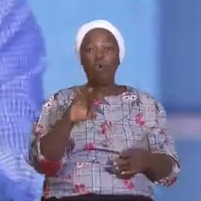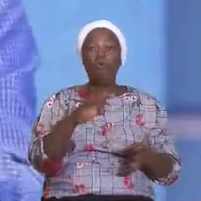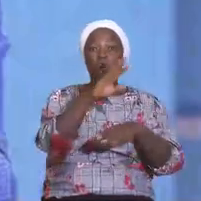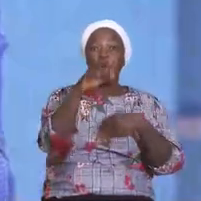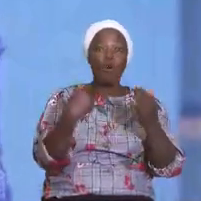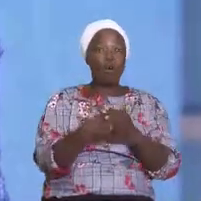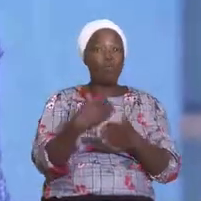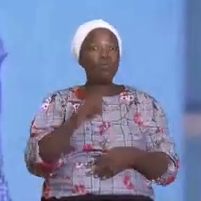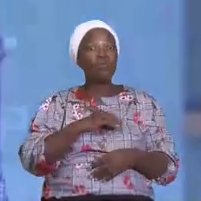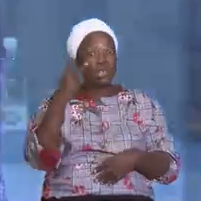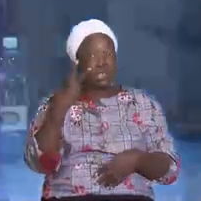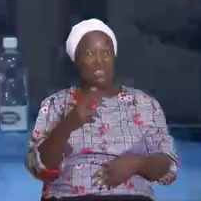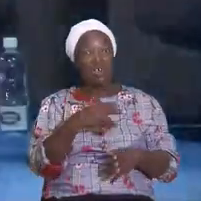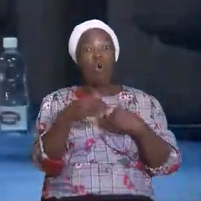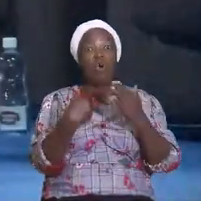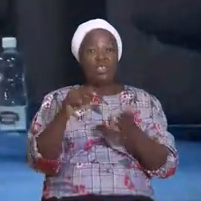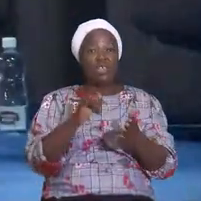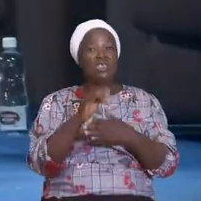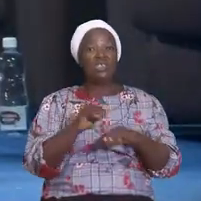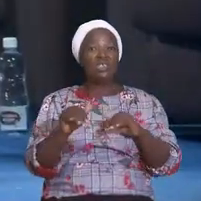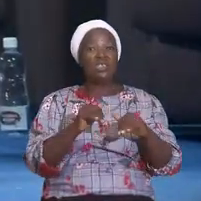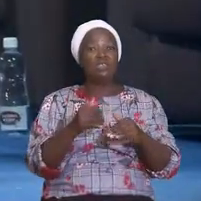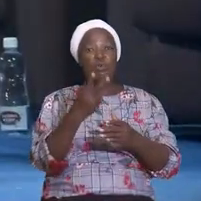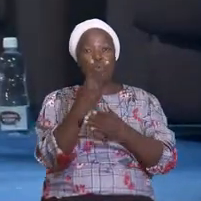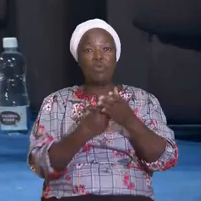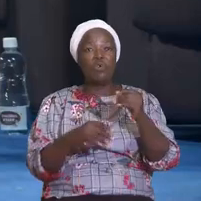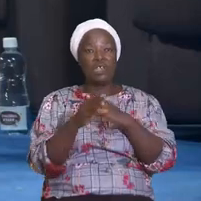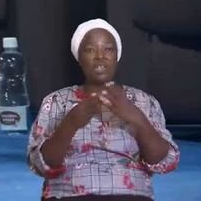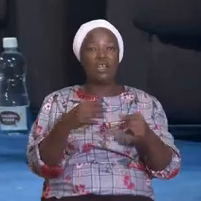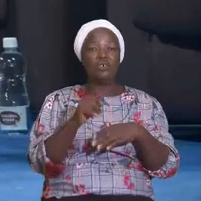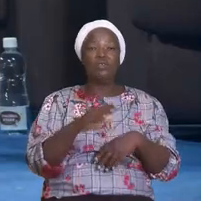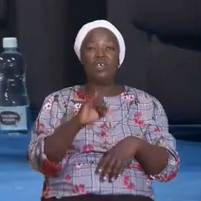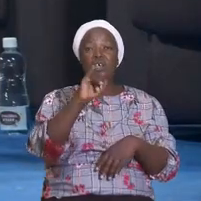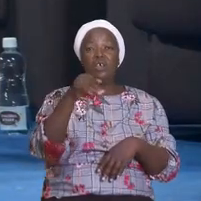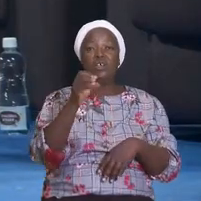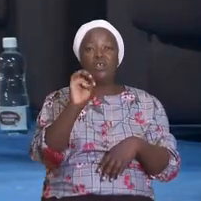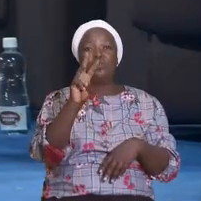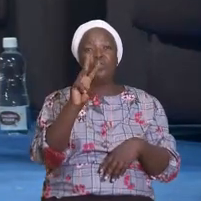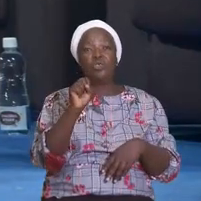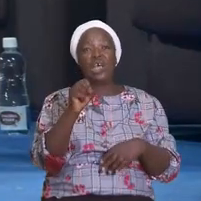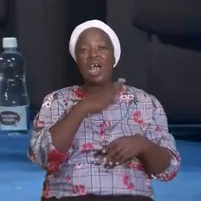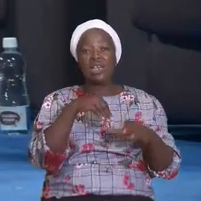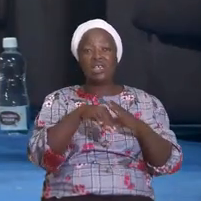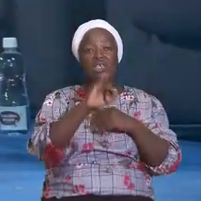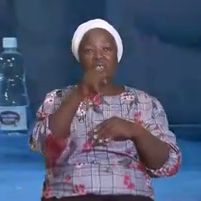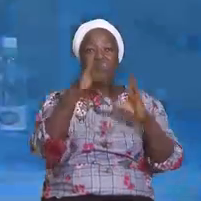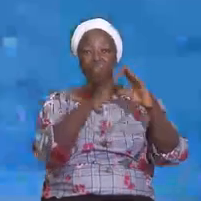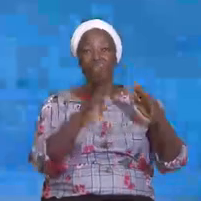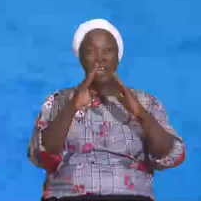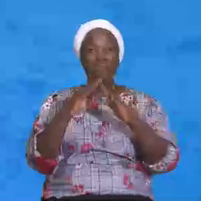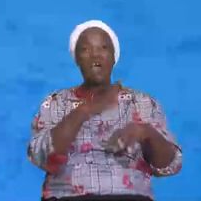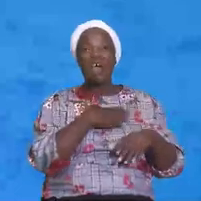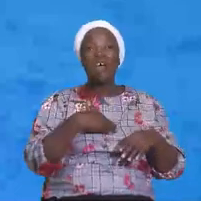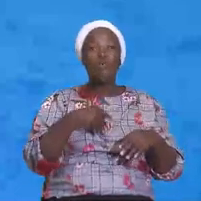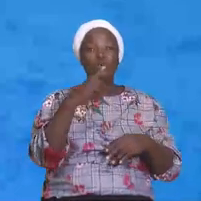Verset 39. Nous sommes témoins de tout ce qu'il a fait dans le pays des Juifs et